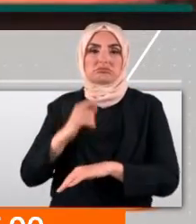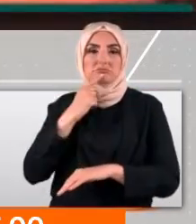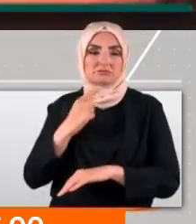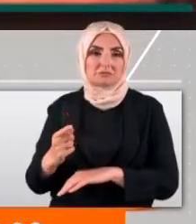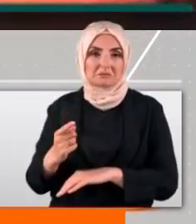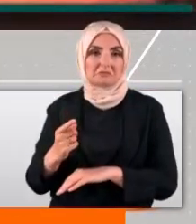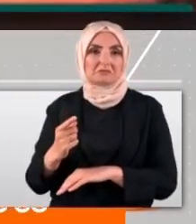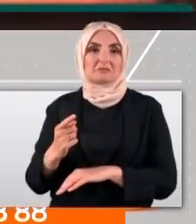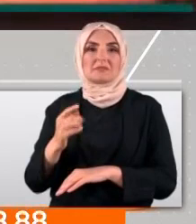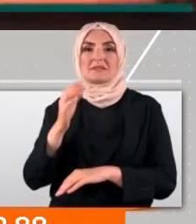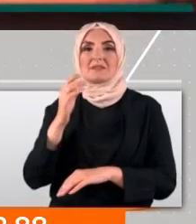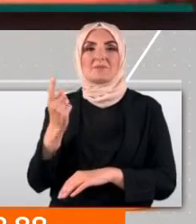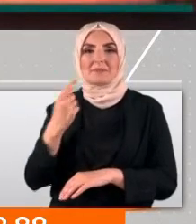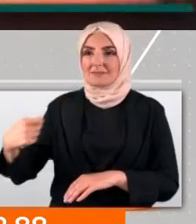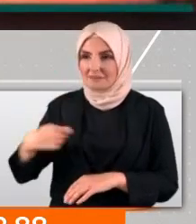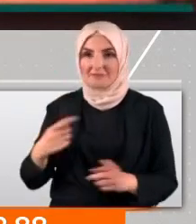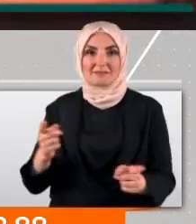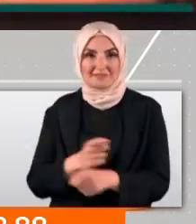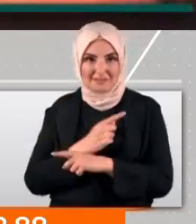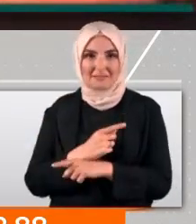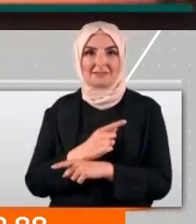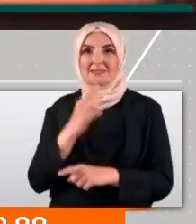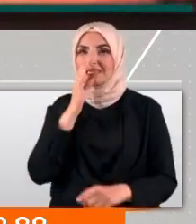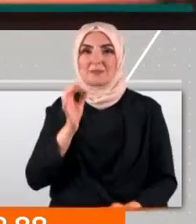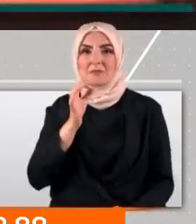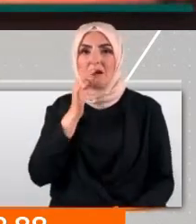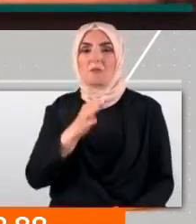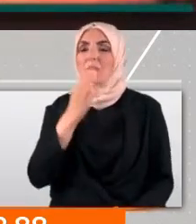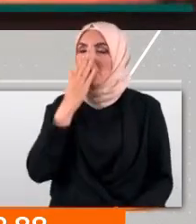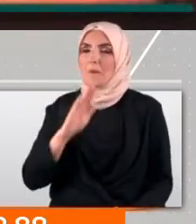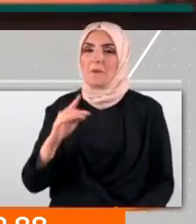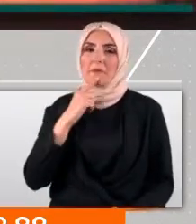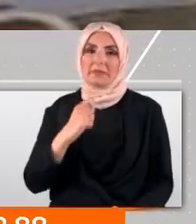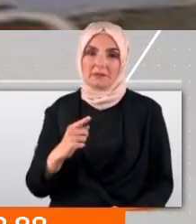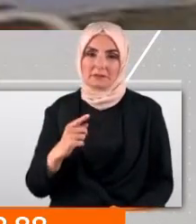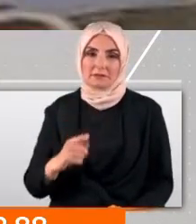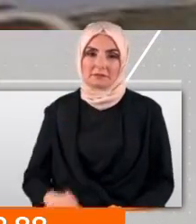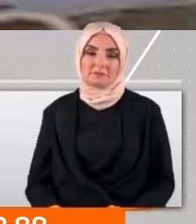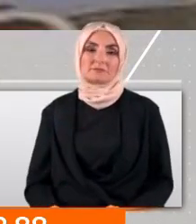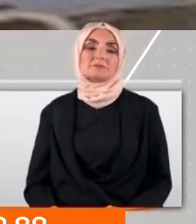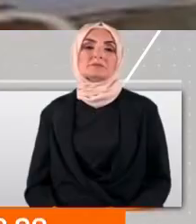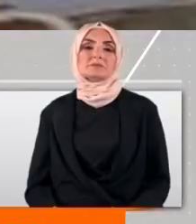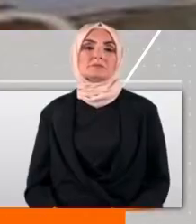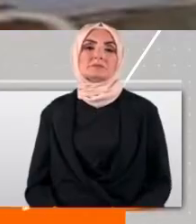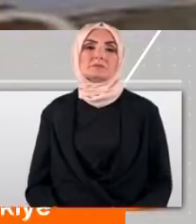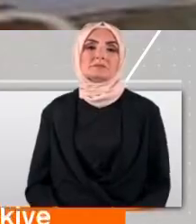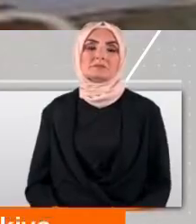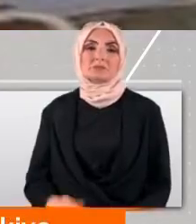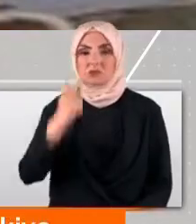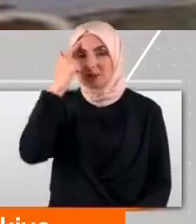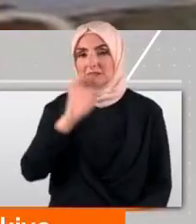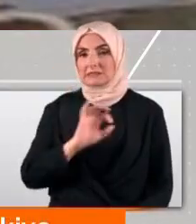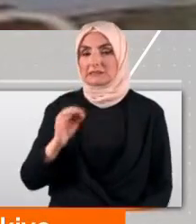yazdı. Cinayet sonrası polis aracın plakasına bakınca işin altından eski ortak çıktı. Talihsiz gencin cansız